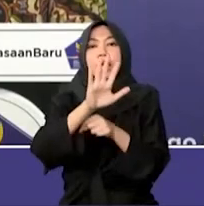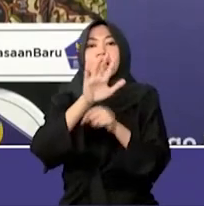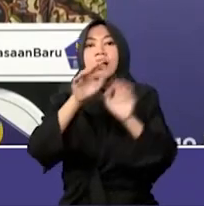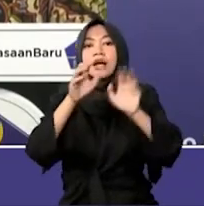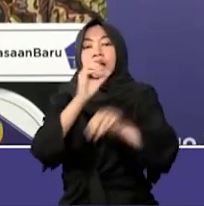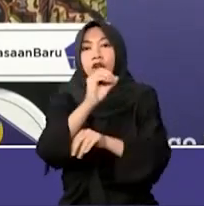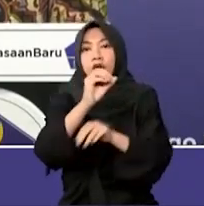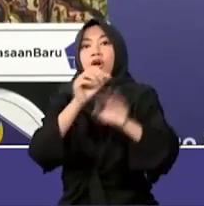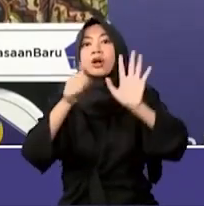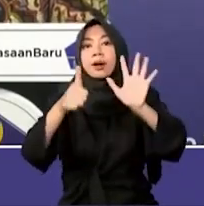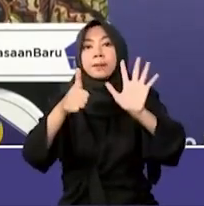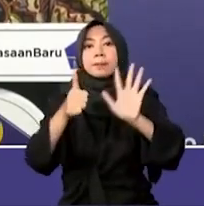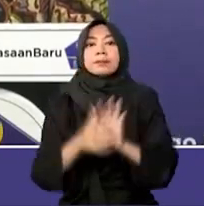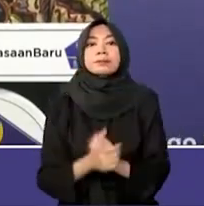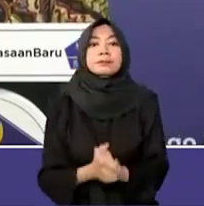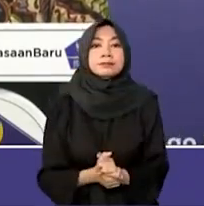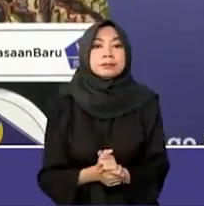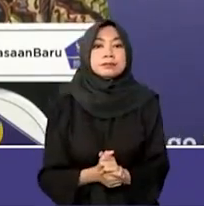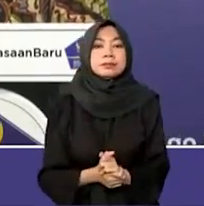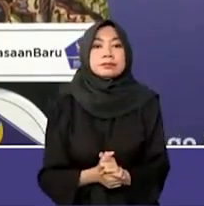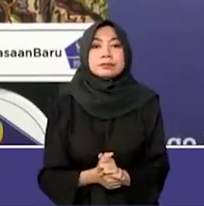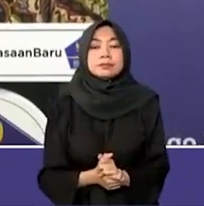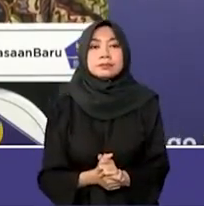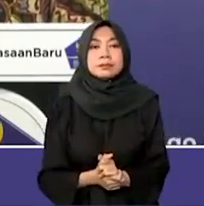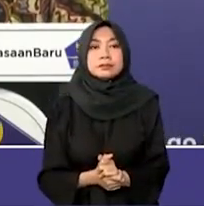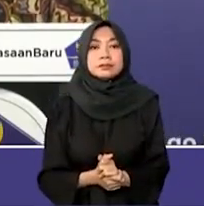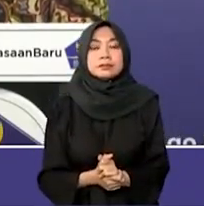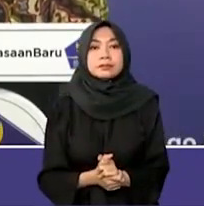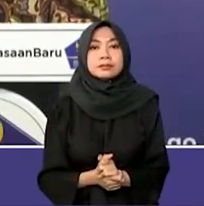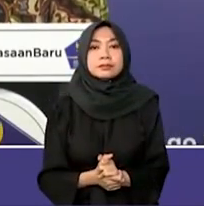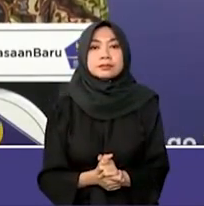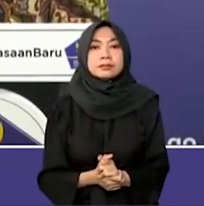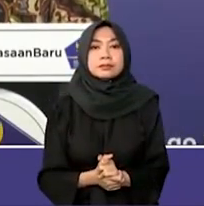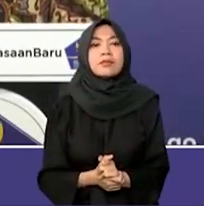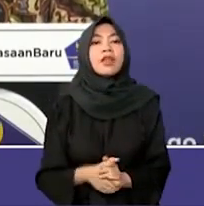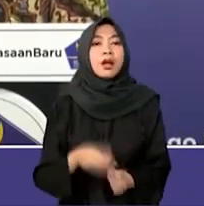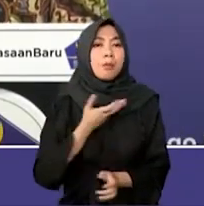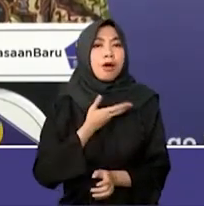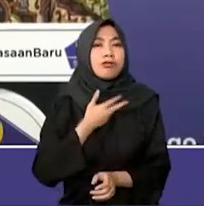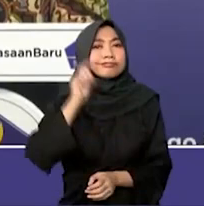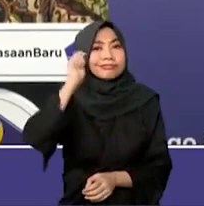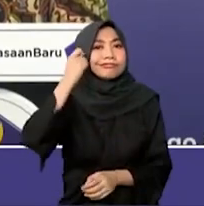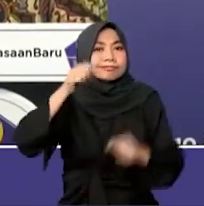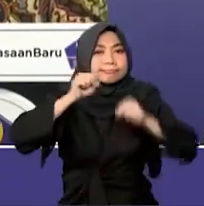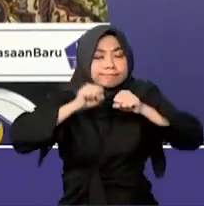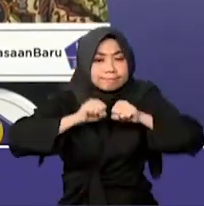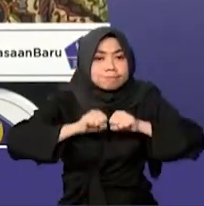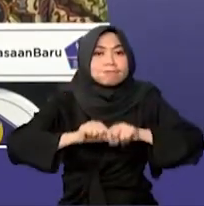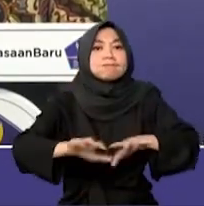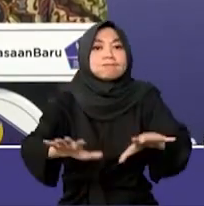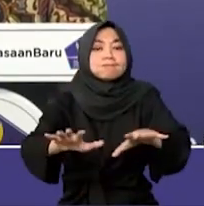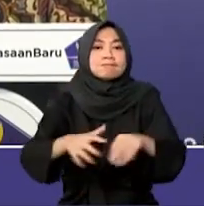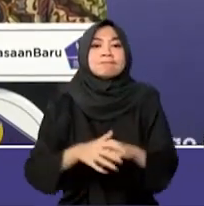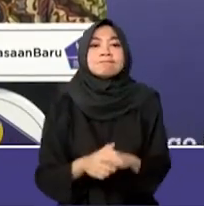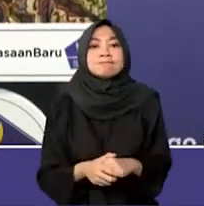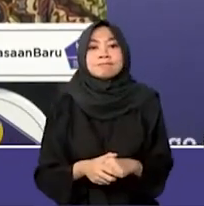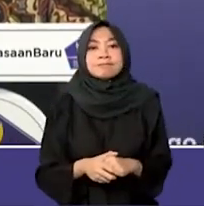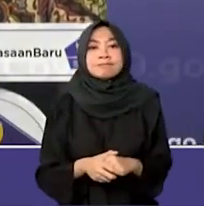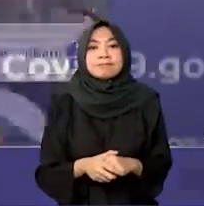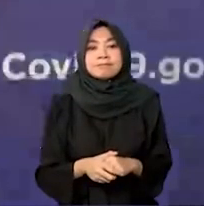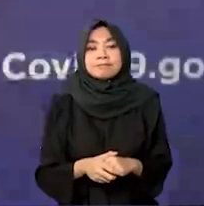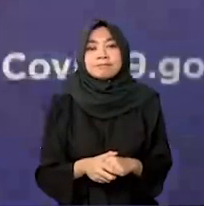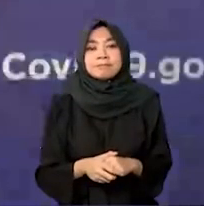13560 orang saudara-saudara kembali kami Ingatkan bahwa menjaga